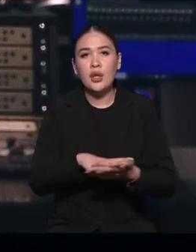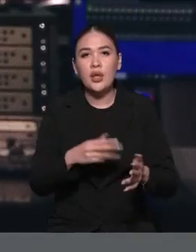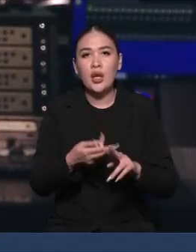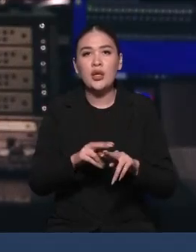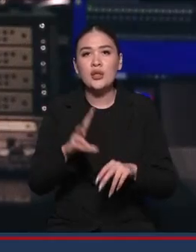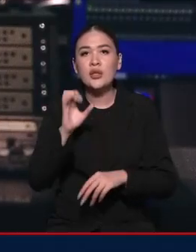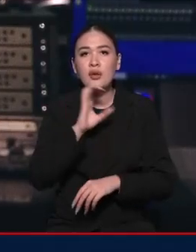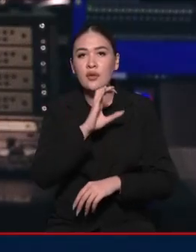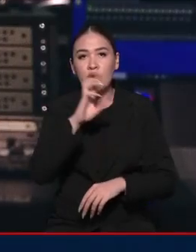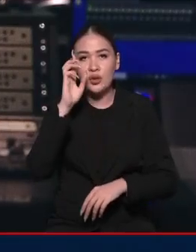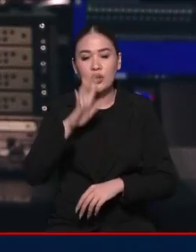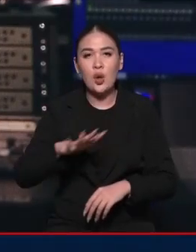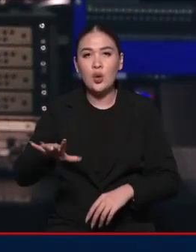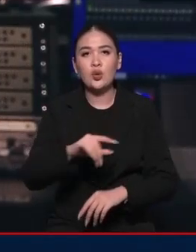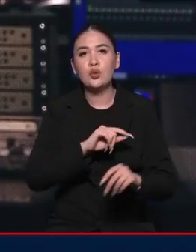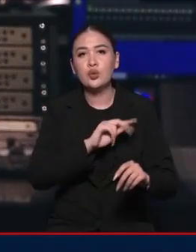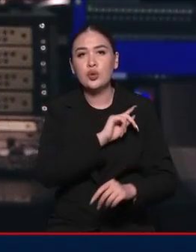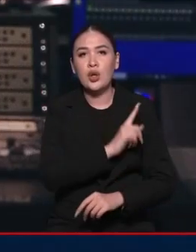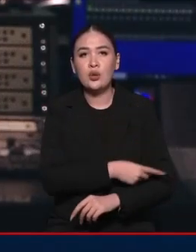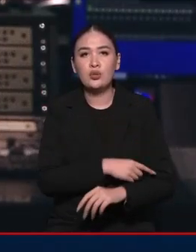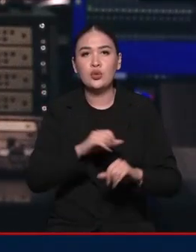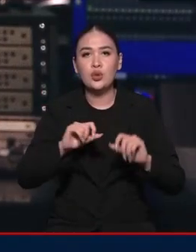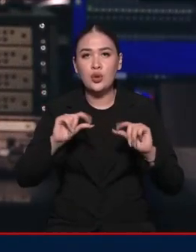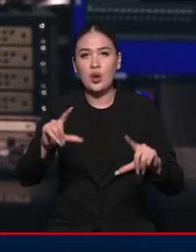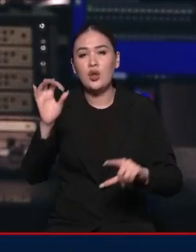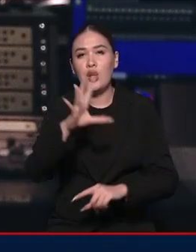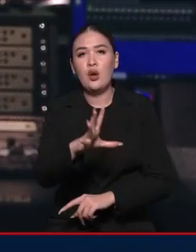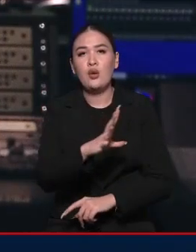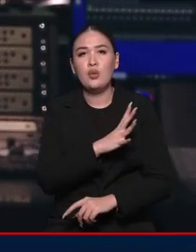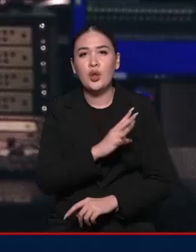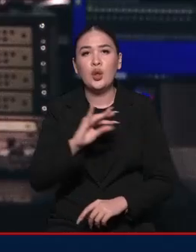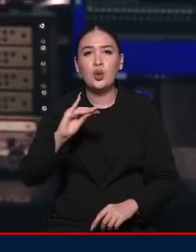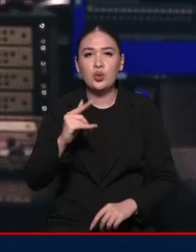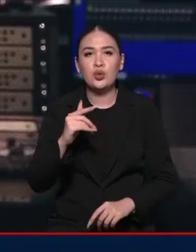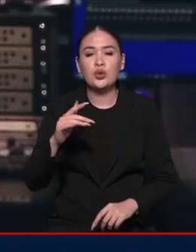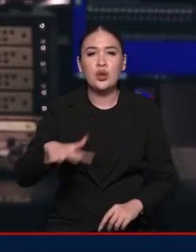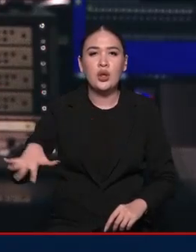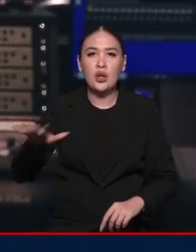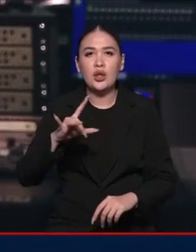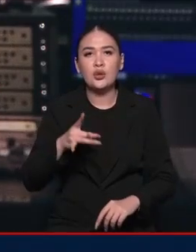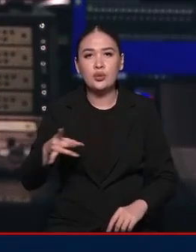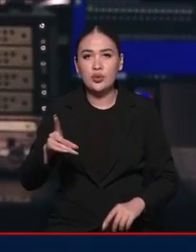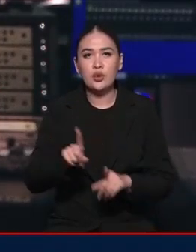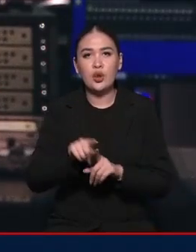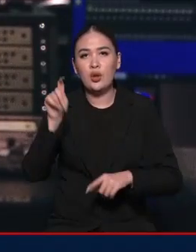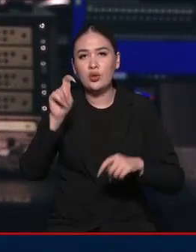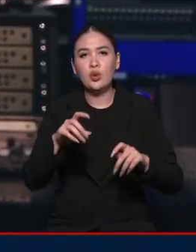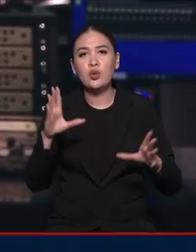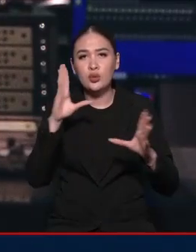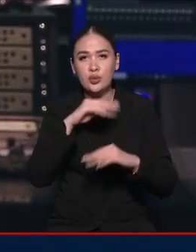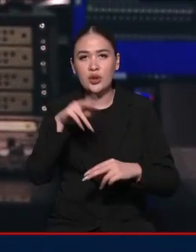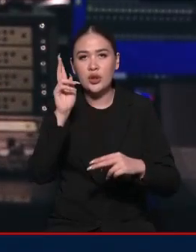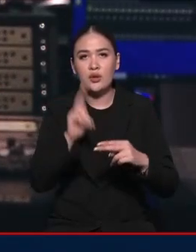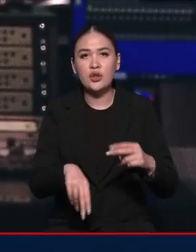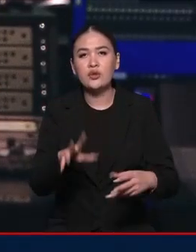На север страны для усиления восстановительных работ после паводков стянули силы из южных регионов республики. Успеть завершить